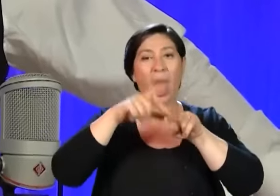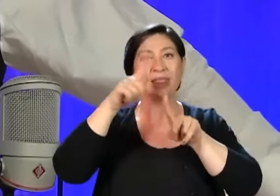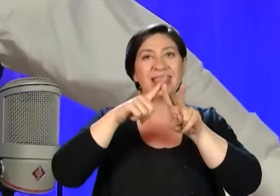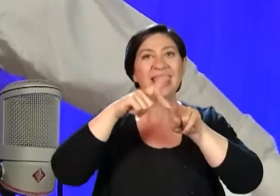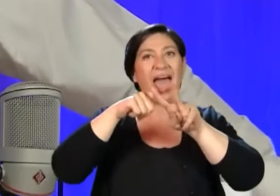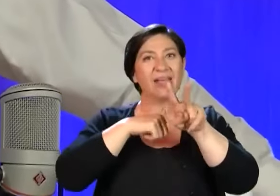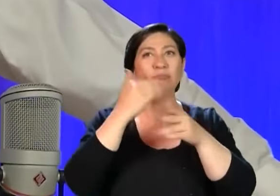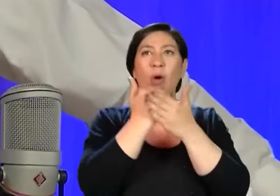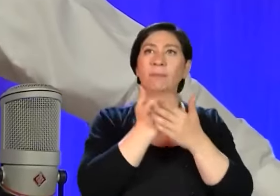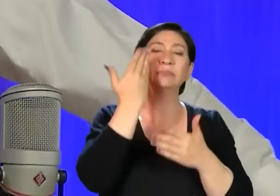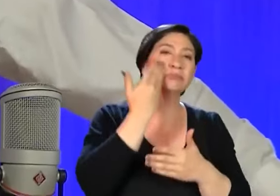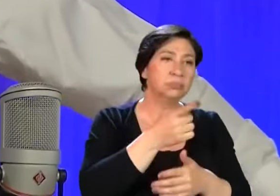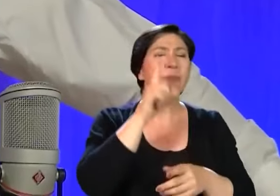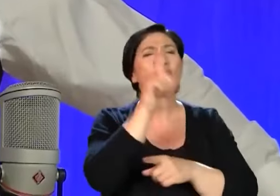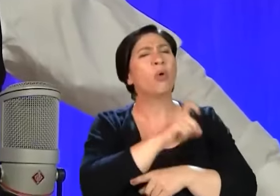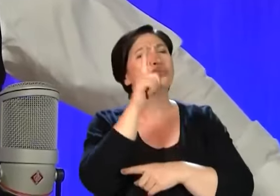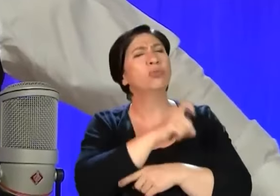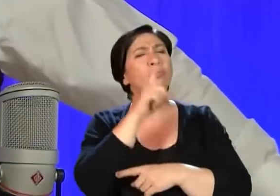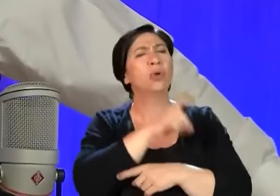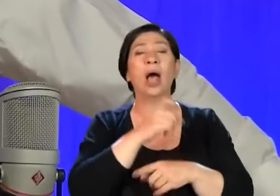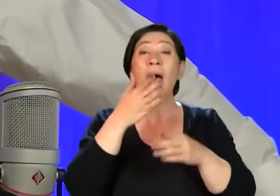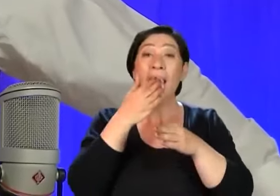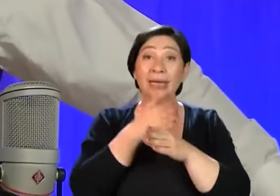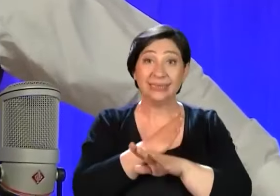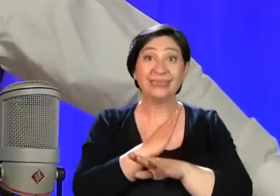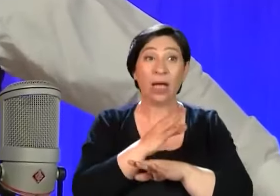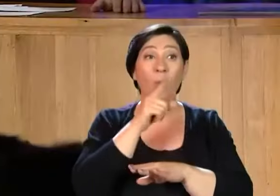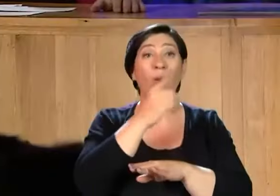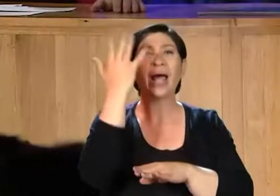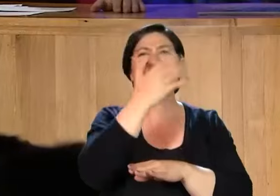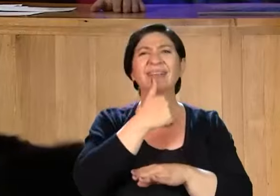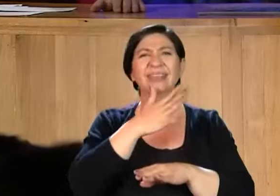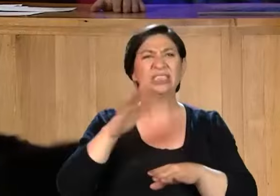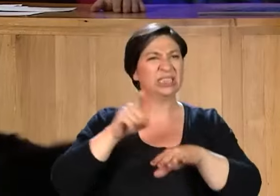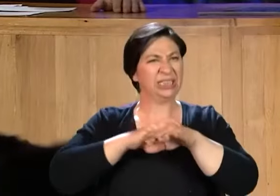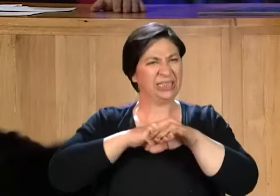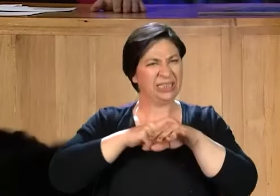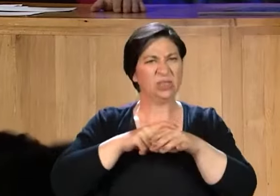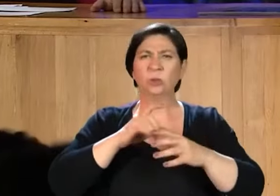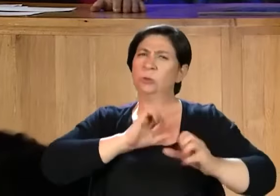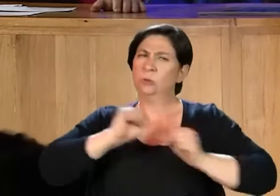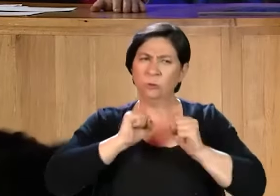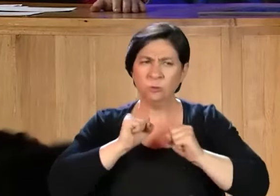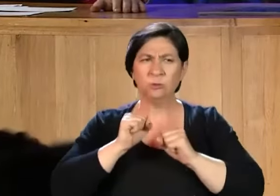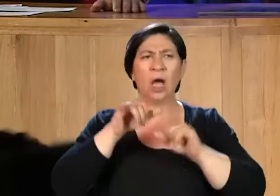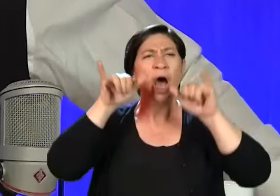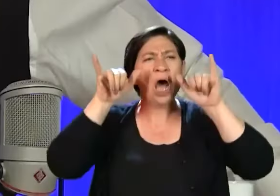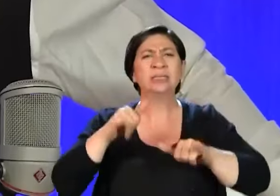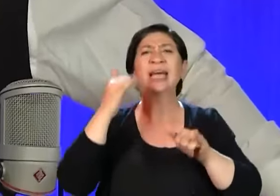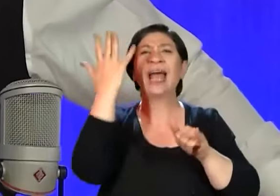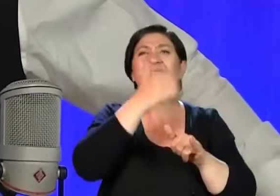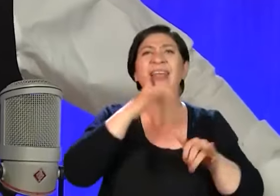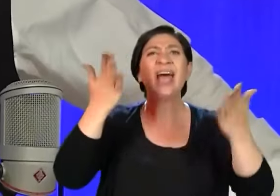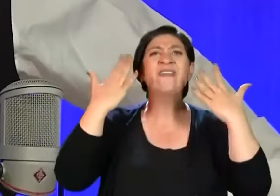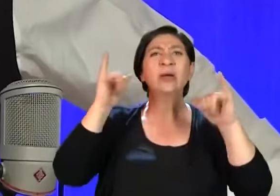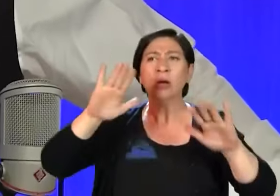programdı. Hep size sorulan soru şu. Yani aslında bu Karadenizler sinirli. Hırçın aynen Karadeniz'in havası